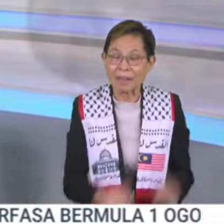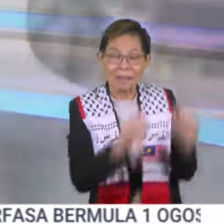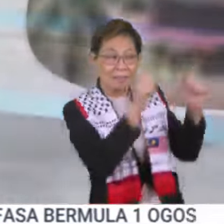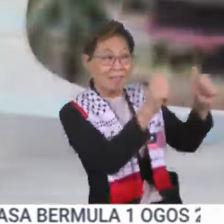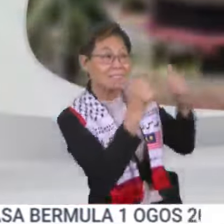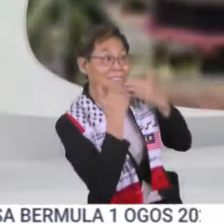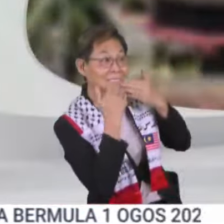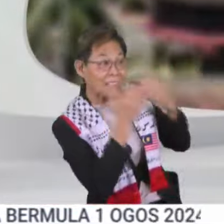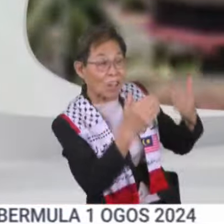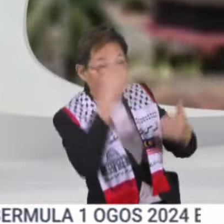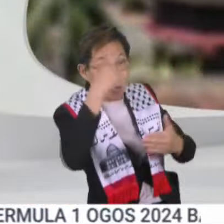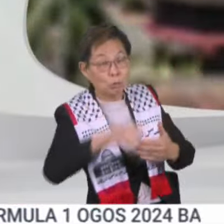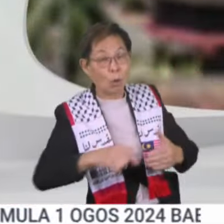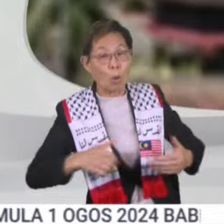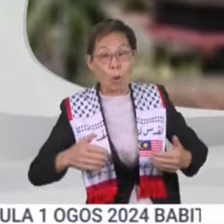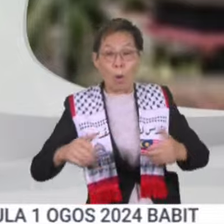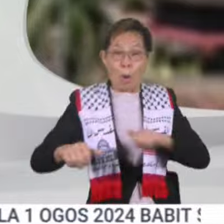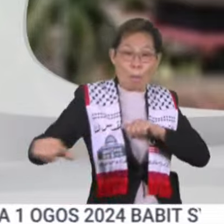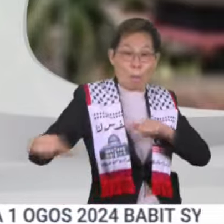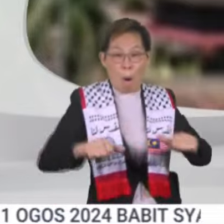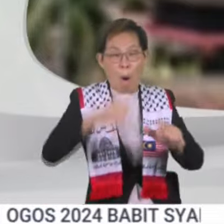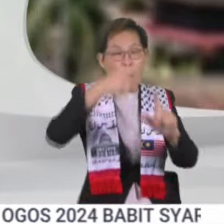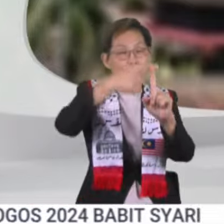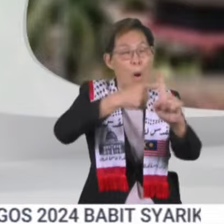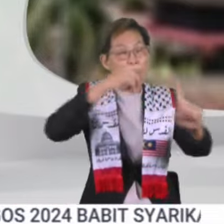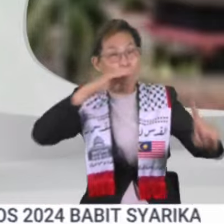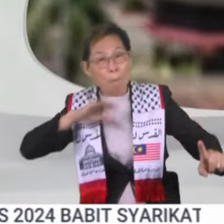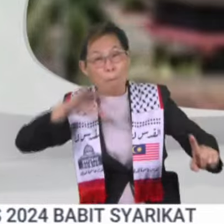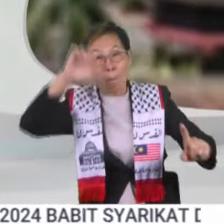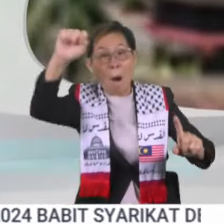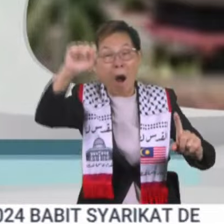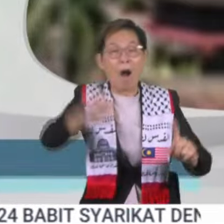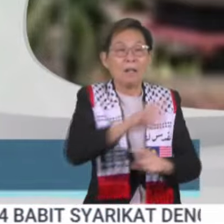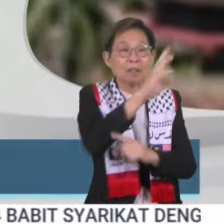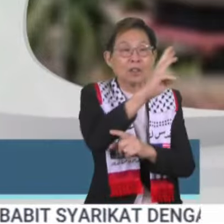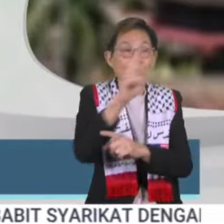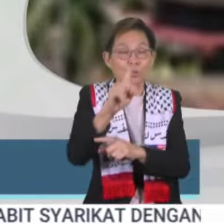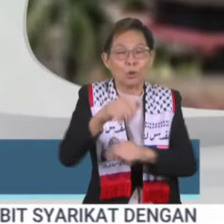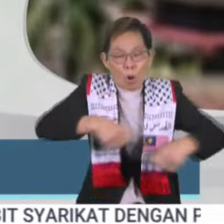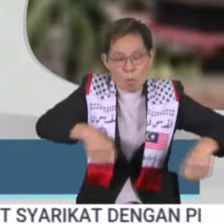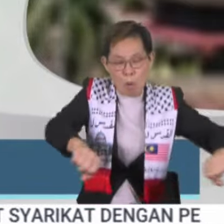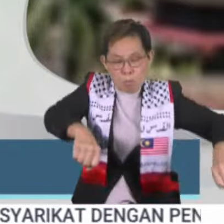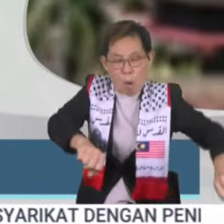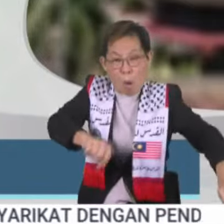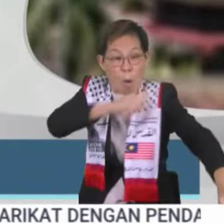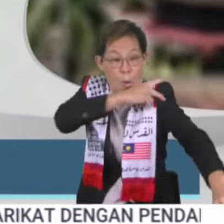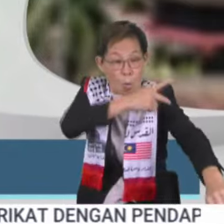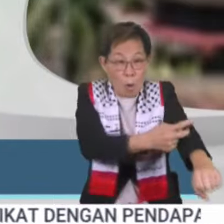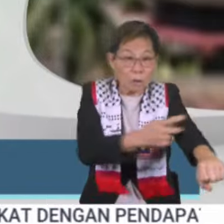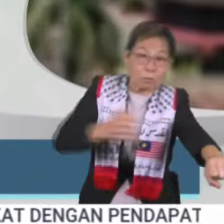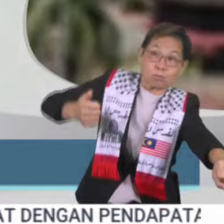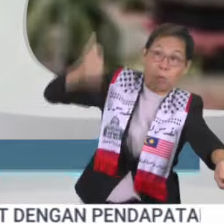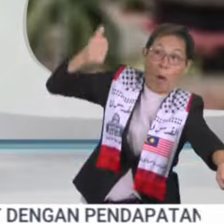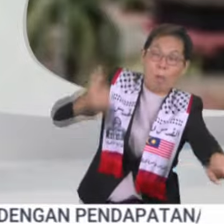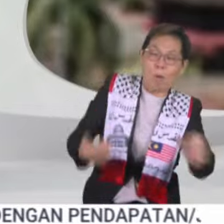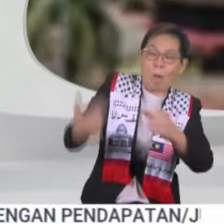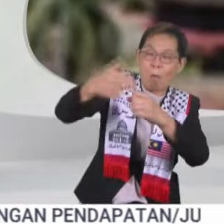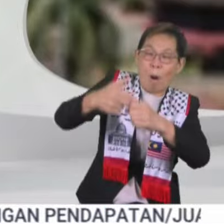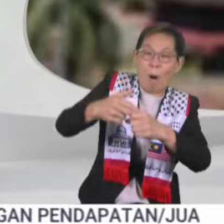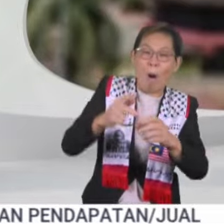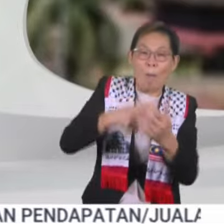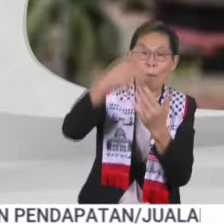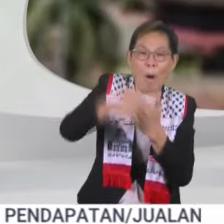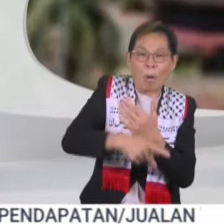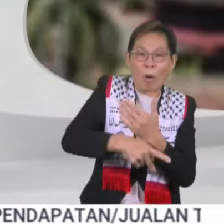Baik, terima kasih. Bagi menyemarakkan Bulan Kebangsaan, seramai 67 penunggang motosikal berkuasa tinggi menyertai program